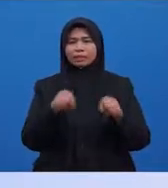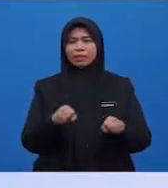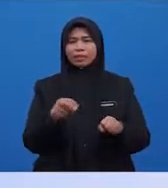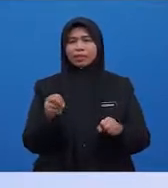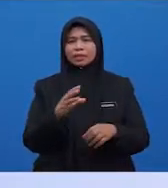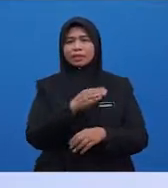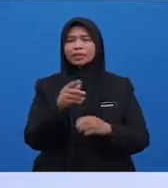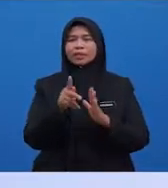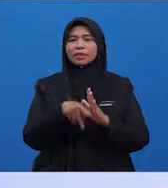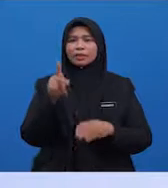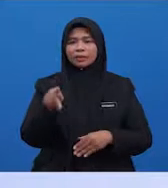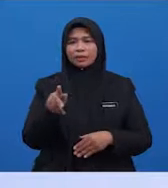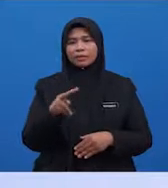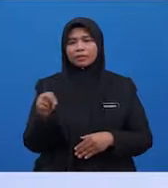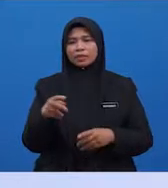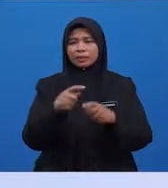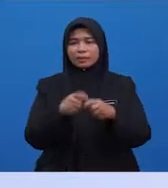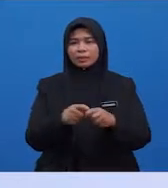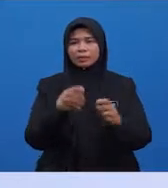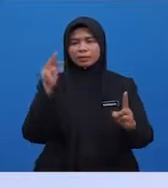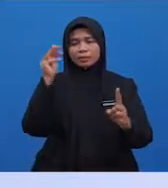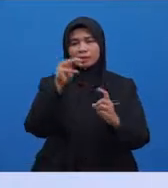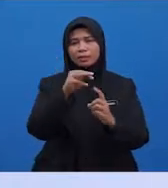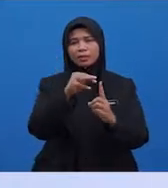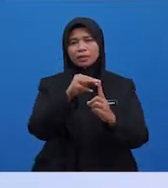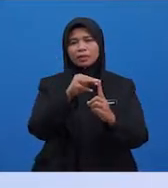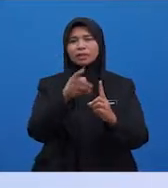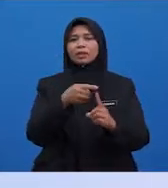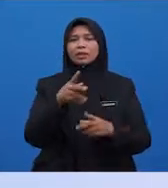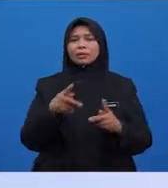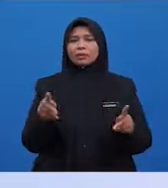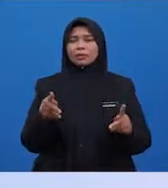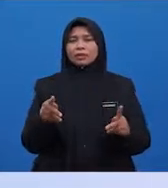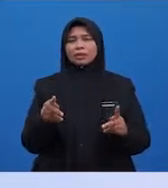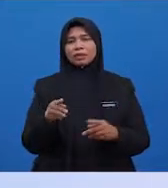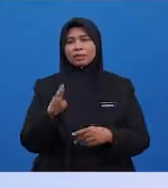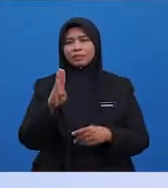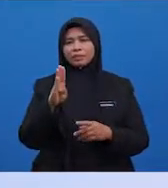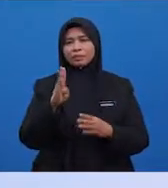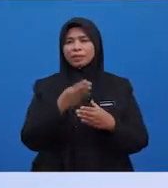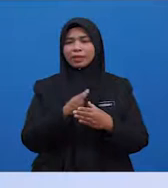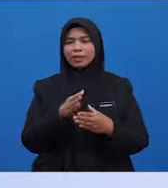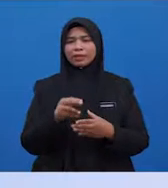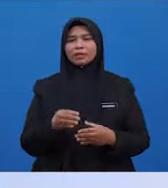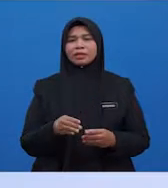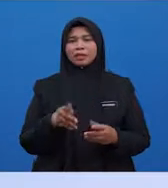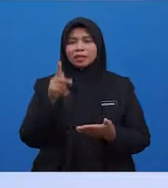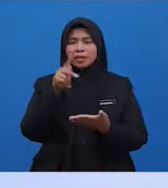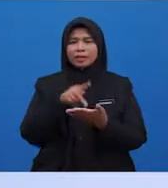keperluan, menetapkan matlamat dari pelbagai sudut, mengenal pasti faktor-faktor yang